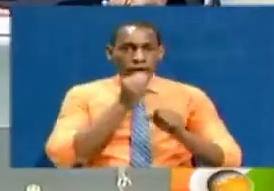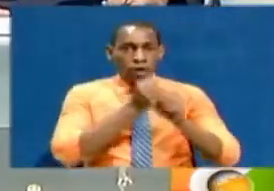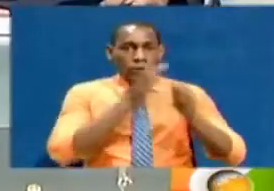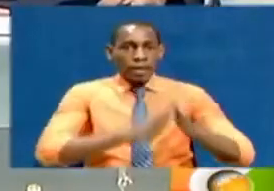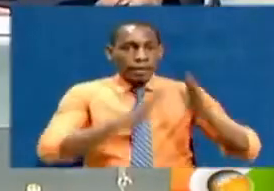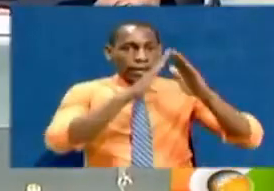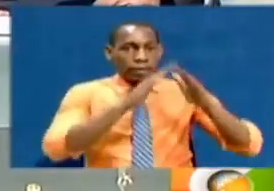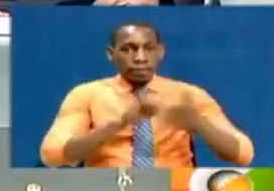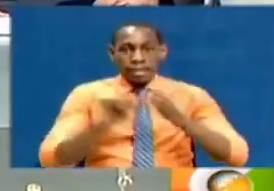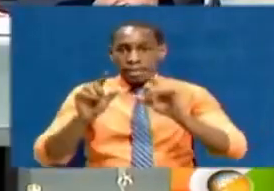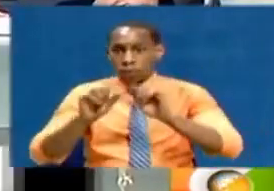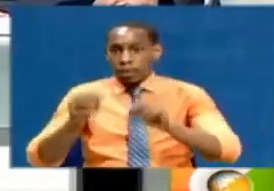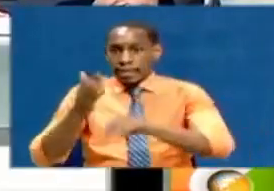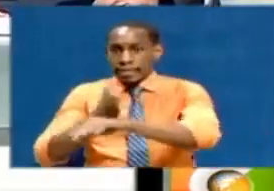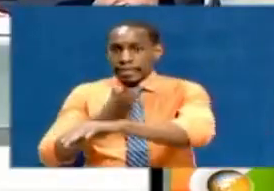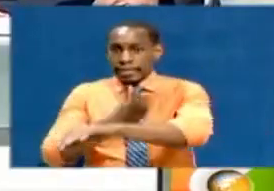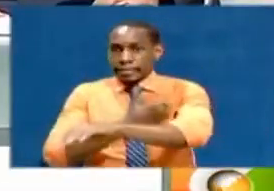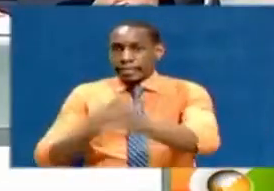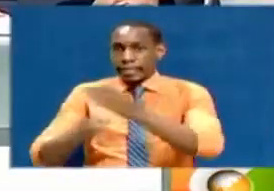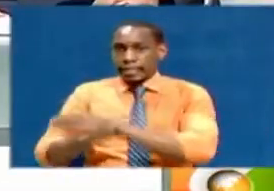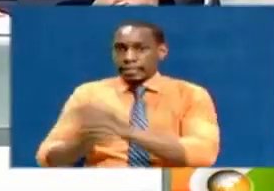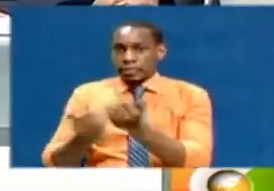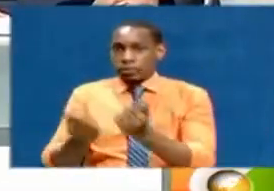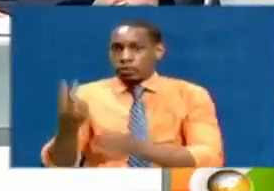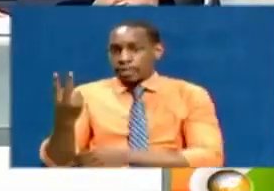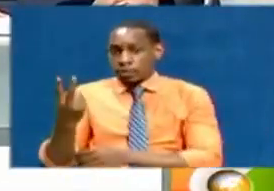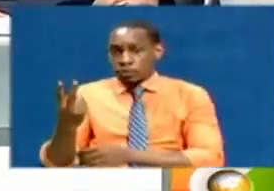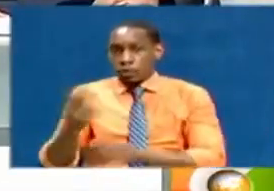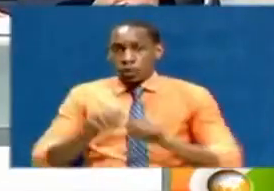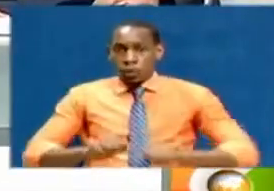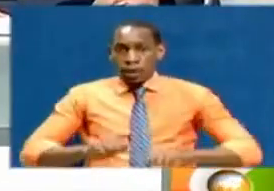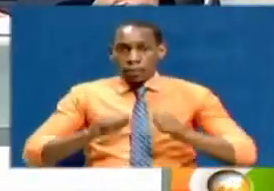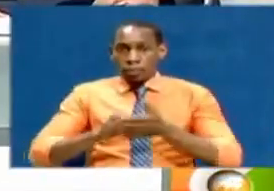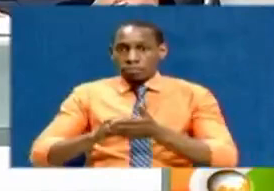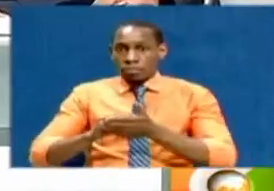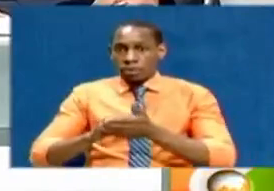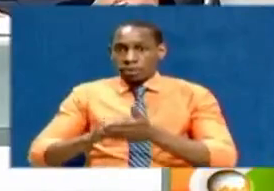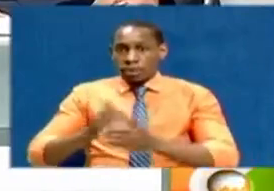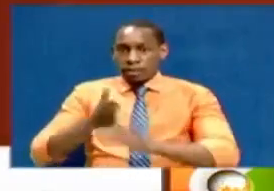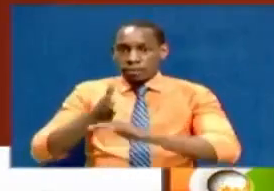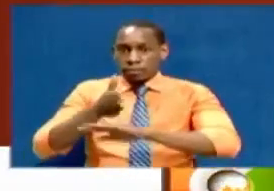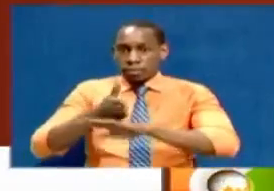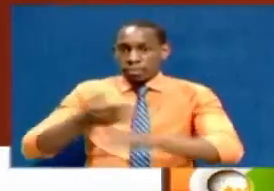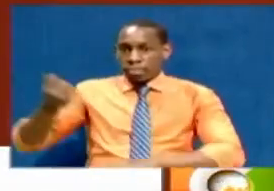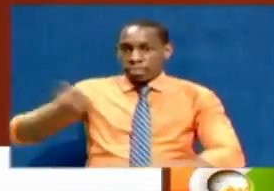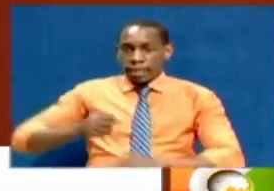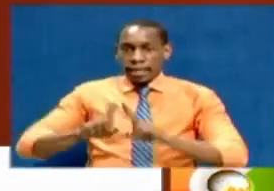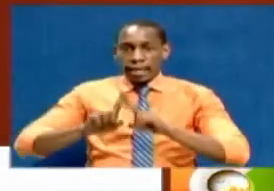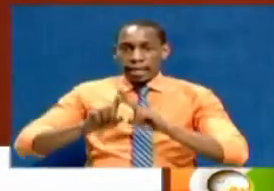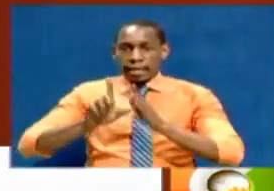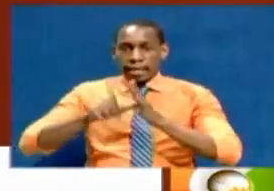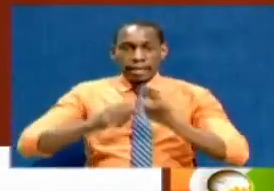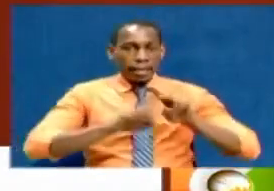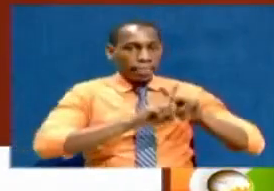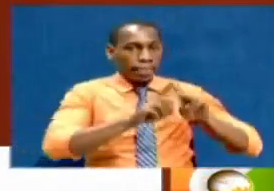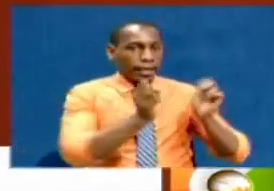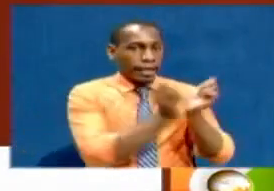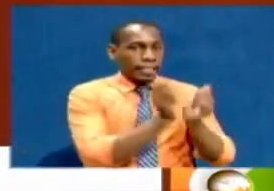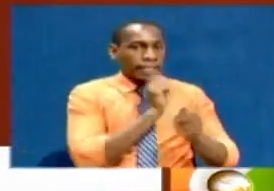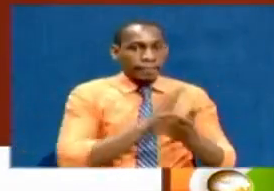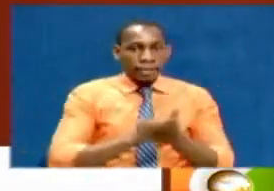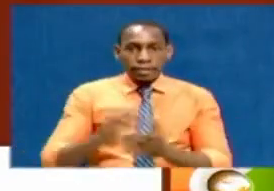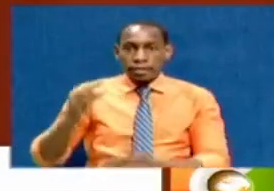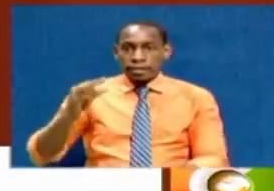Mfanyikazi wa nyumbani anayedaiwa kuwajeruhi watoto wawili wa muajiri wake kwa kuwadunga kisu na kisha kutoroka amekamatwa.